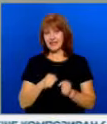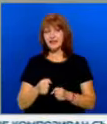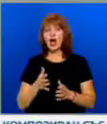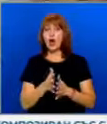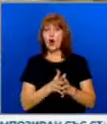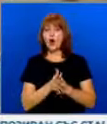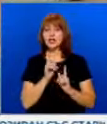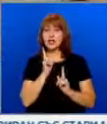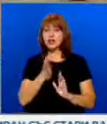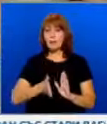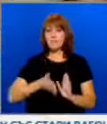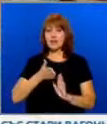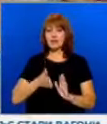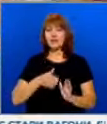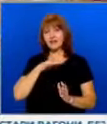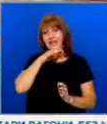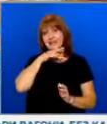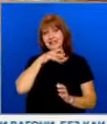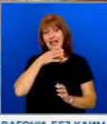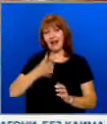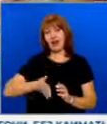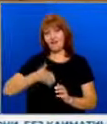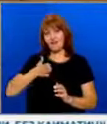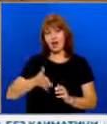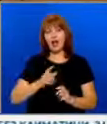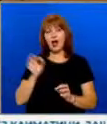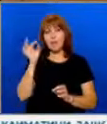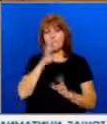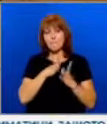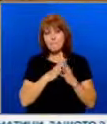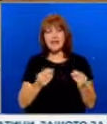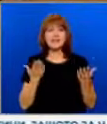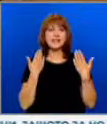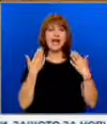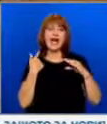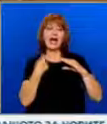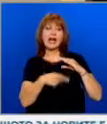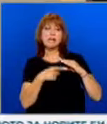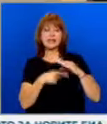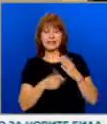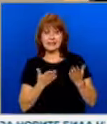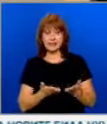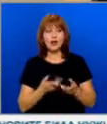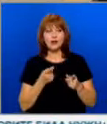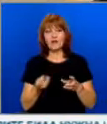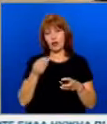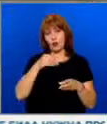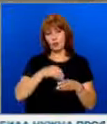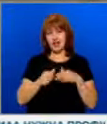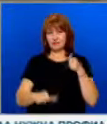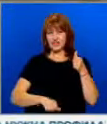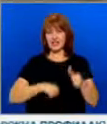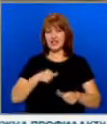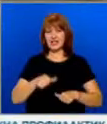пътниците трябваше да пътуват в стар влак, който не е климатизиран, вместо в новодоставените от Германия. Това допълнително